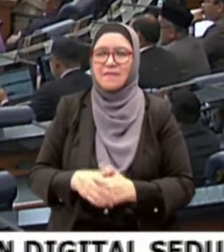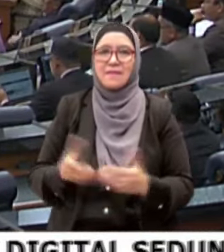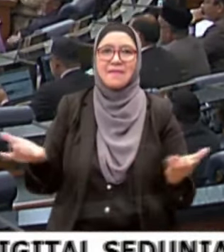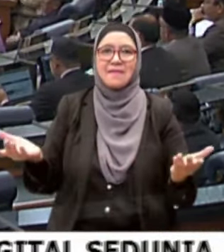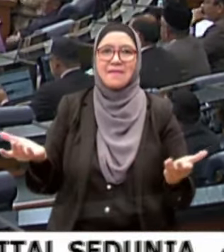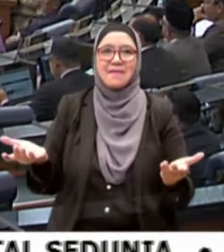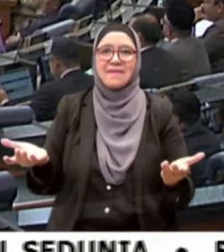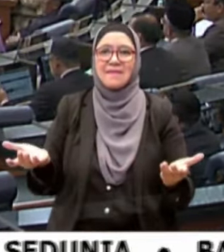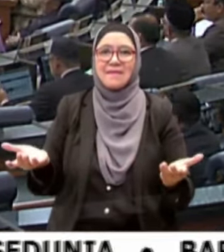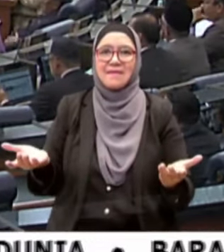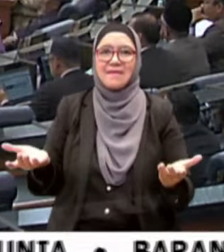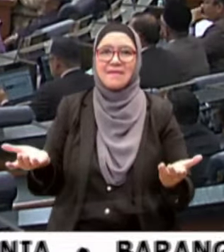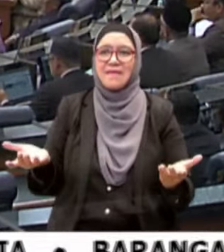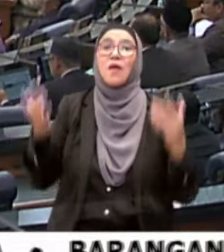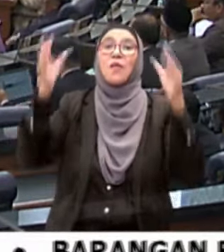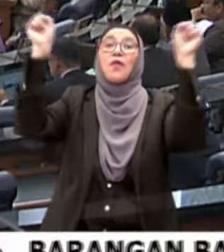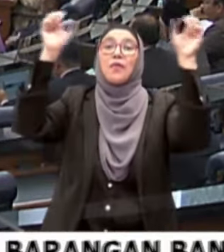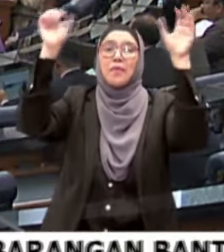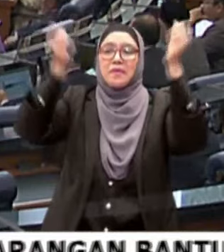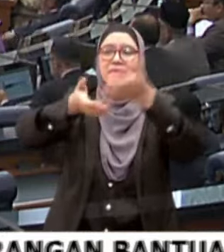Terima kasih ya